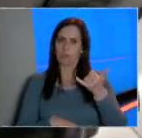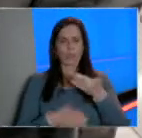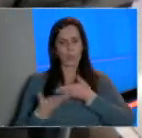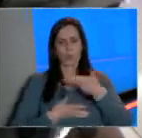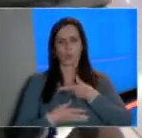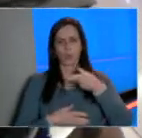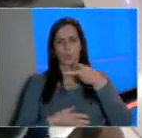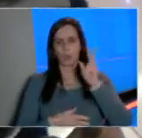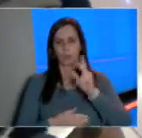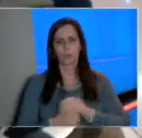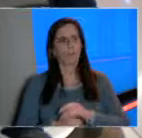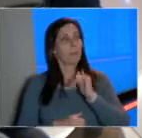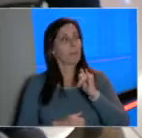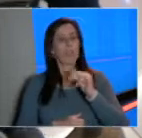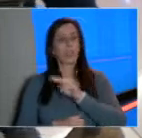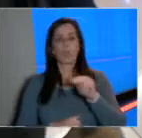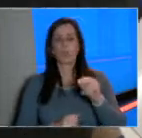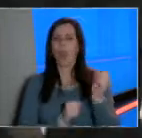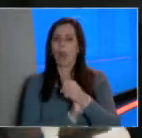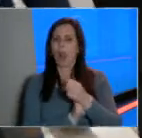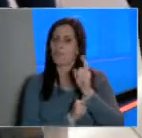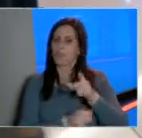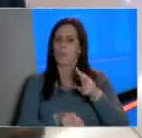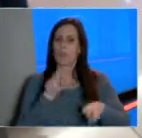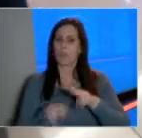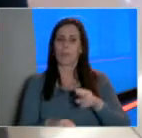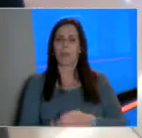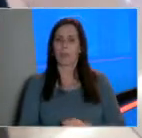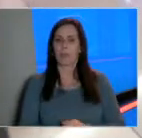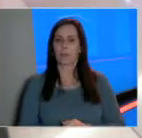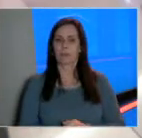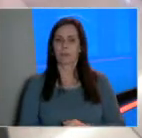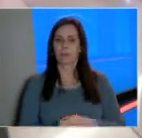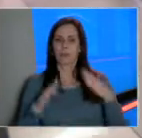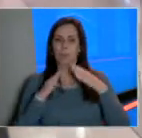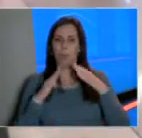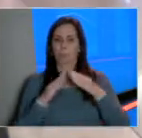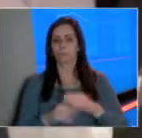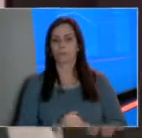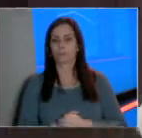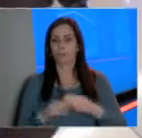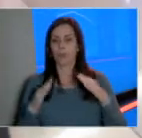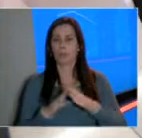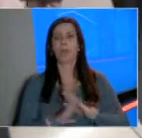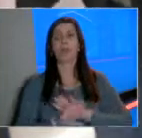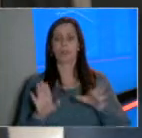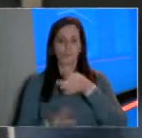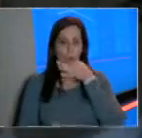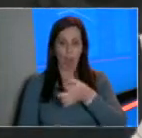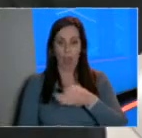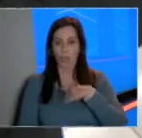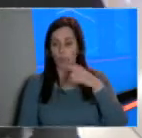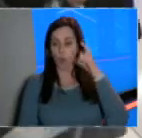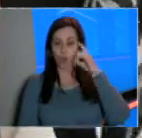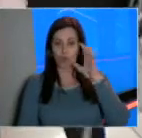התייחסות יותר. באיזה תחום מוזנח במדינה וחייבים לטפל בו? הדיור. הדיור ללא ספק. אני